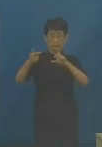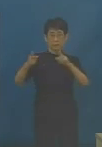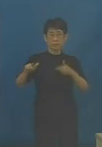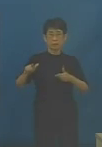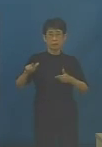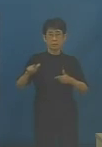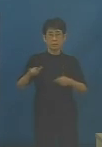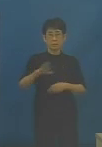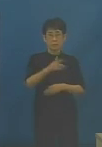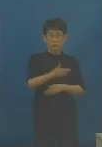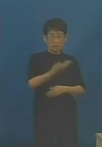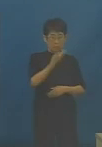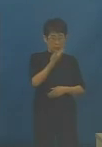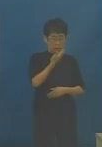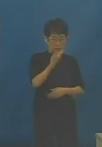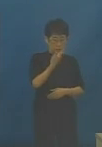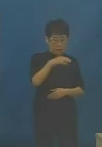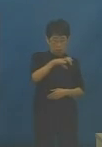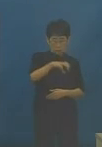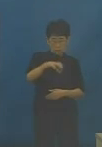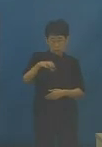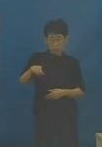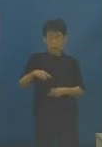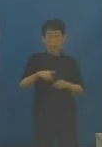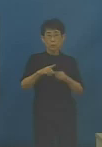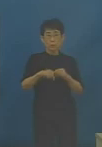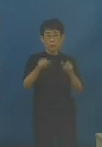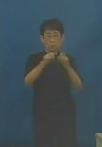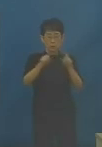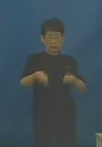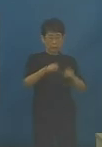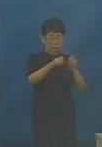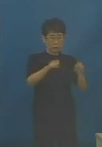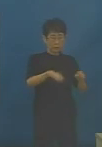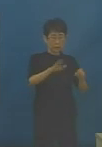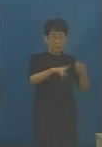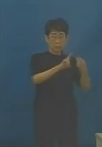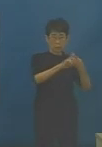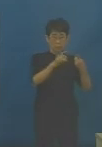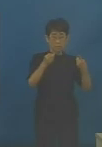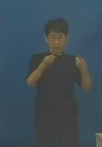ういうあの療養証明書の問題があったり、それから私どもでいうと、